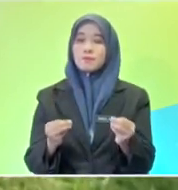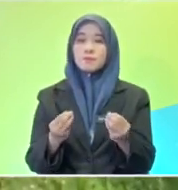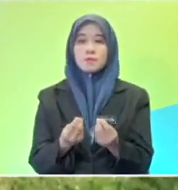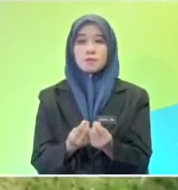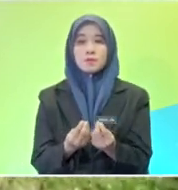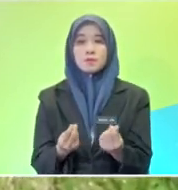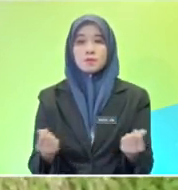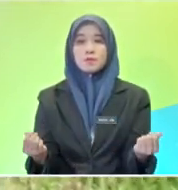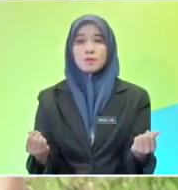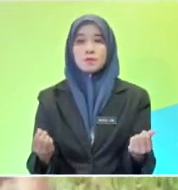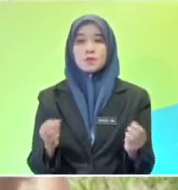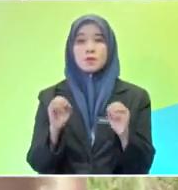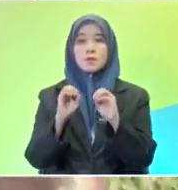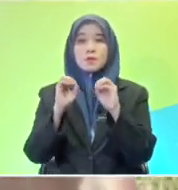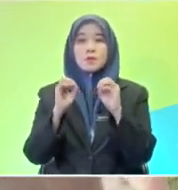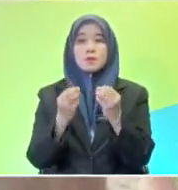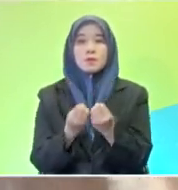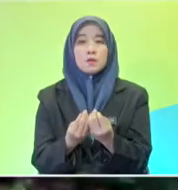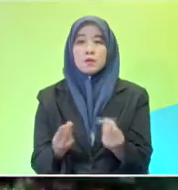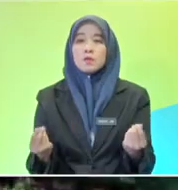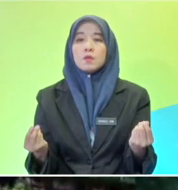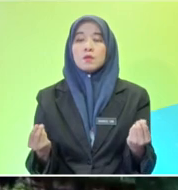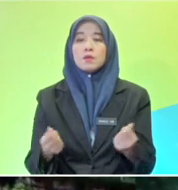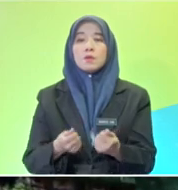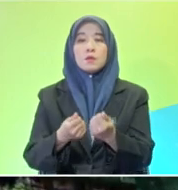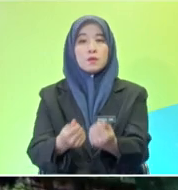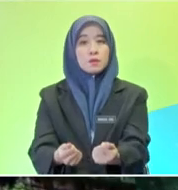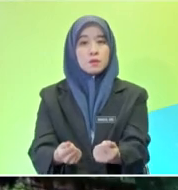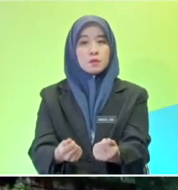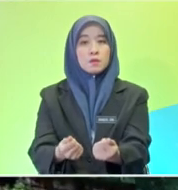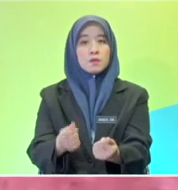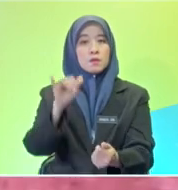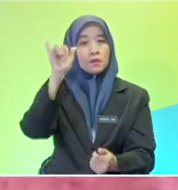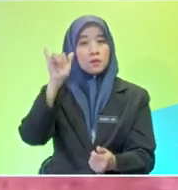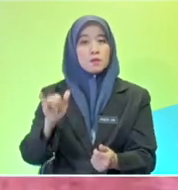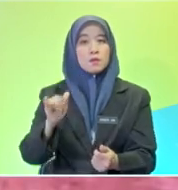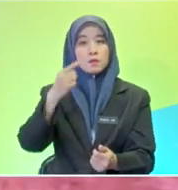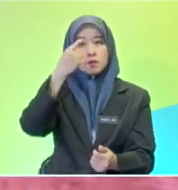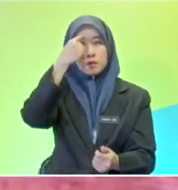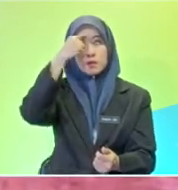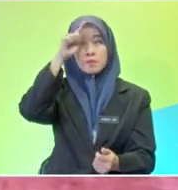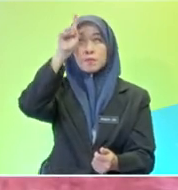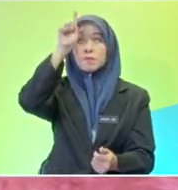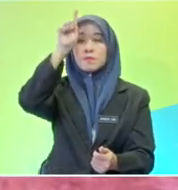Tanah, oh tanah, anugerah yang esa.